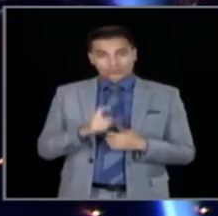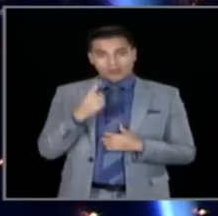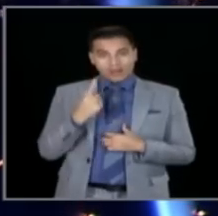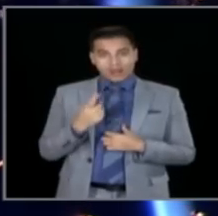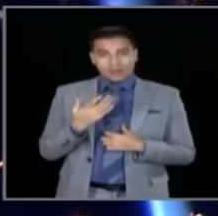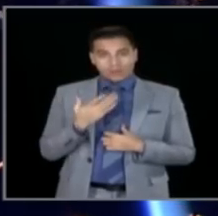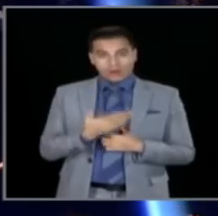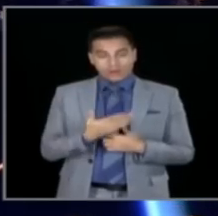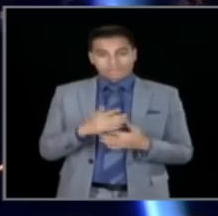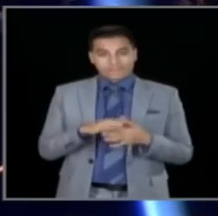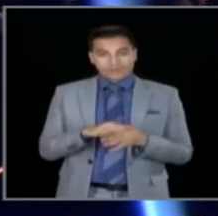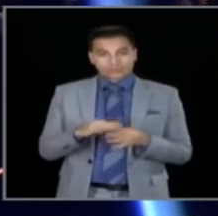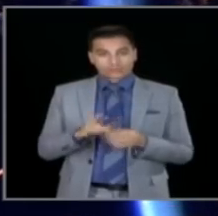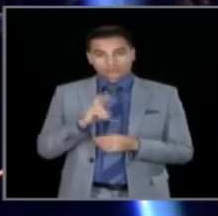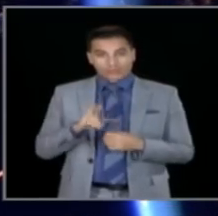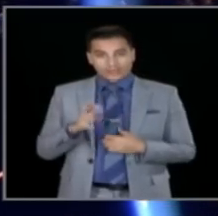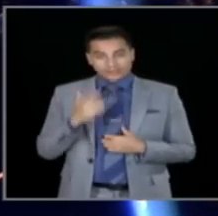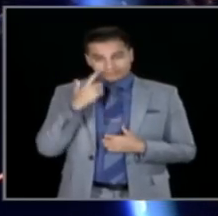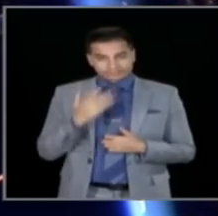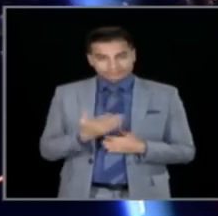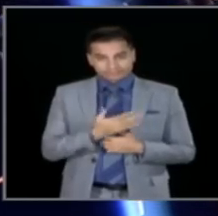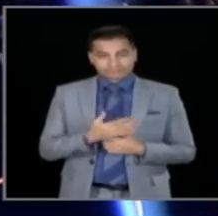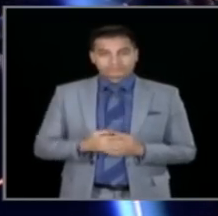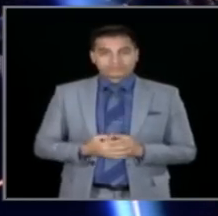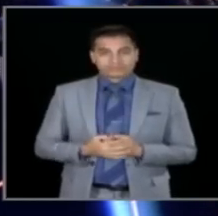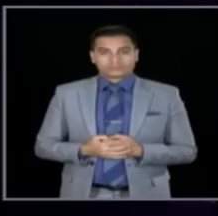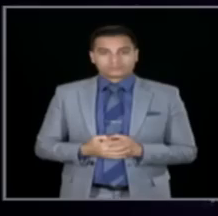الأول وموضوع السؤال إيه.